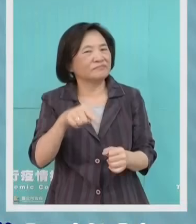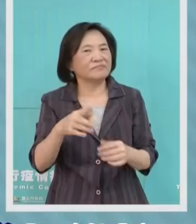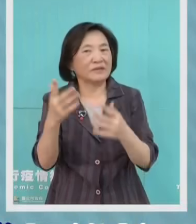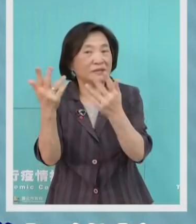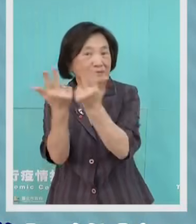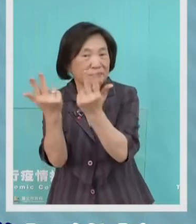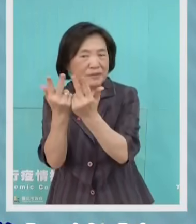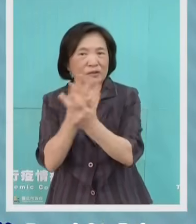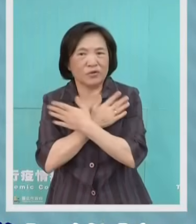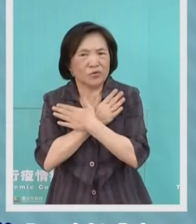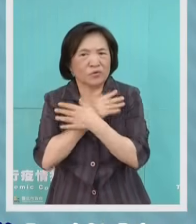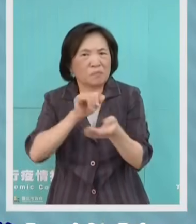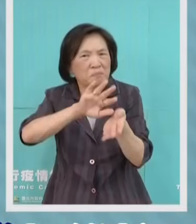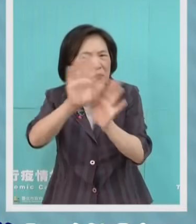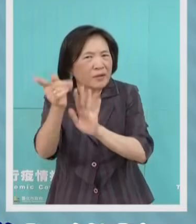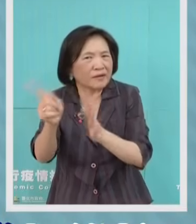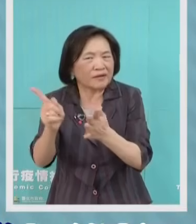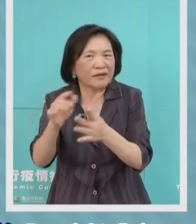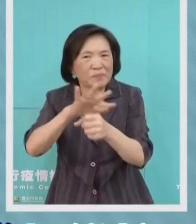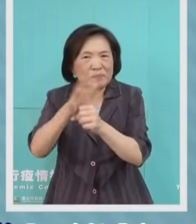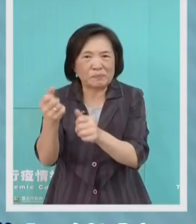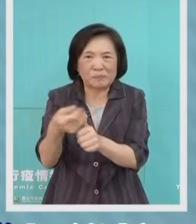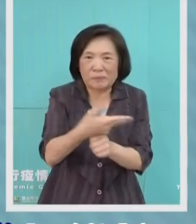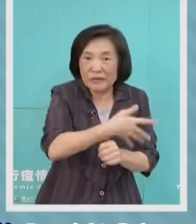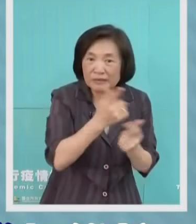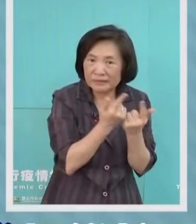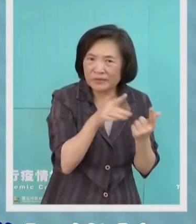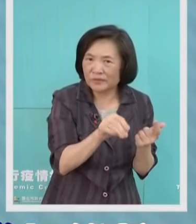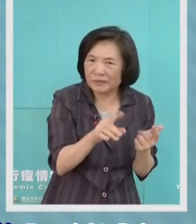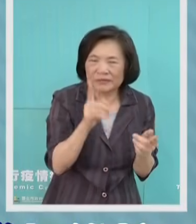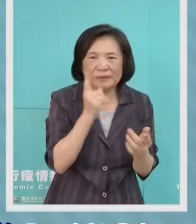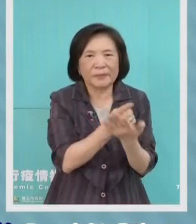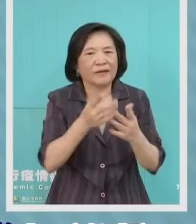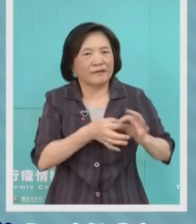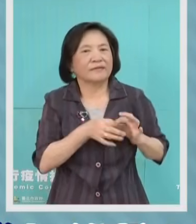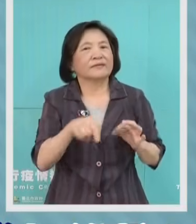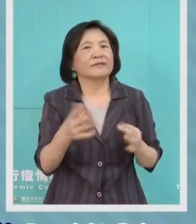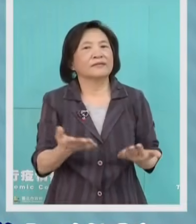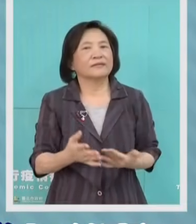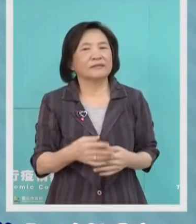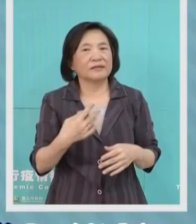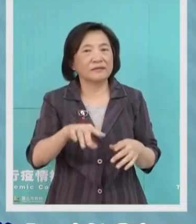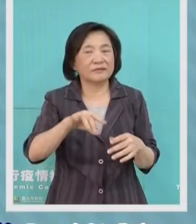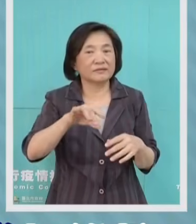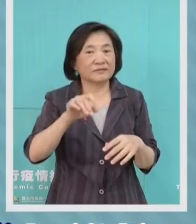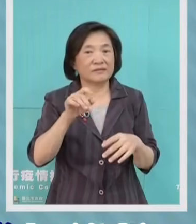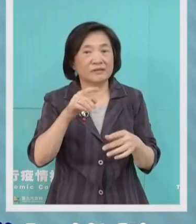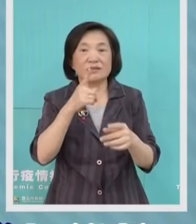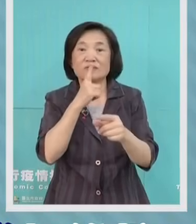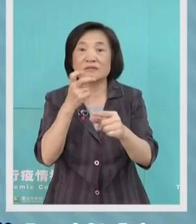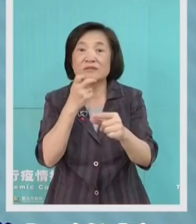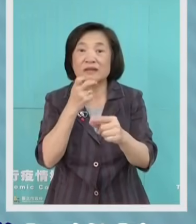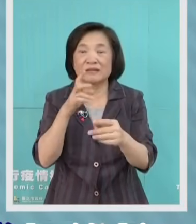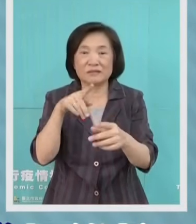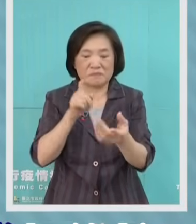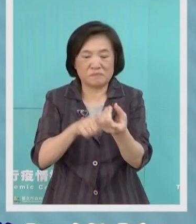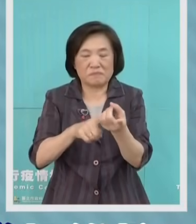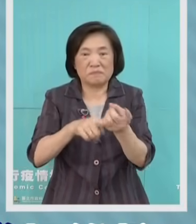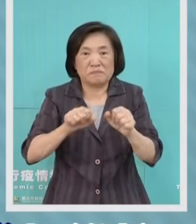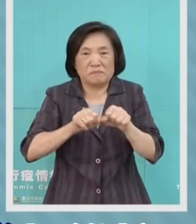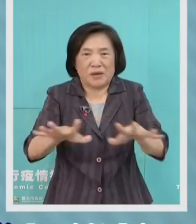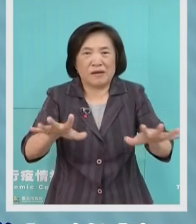个幼稚园到底感染情形有没有扩散到台北来？哦，还有这110万通的简讯到底